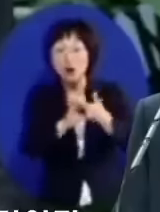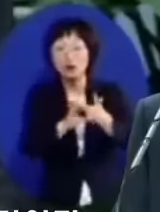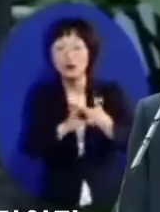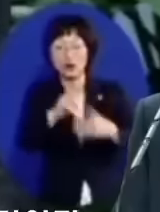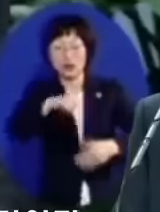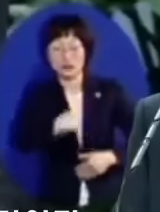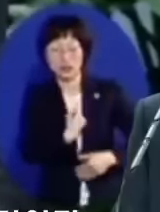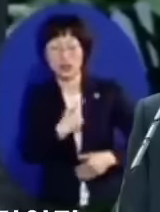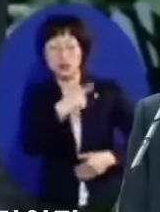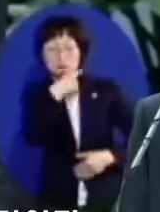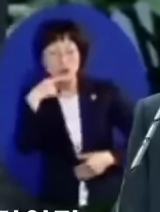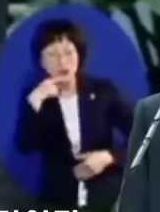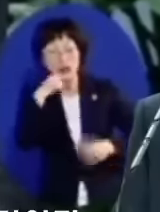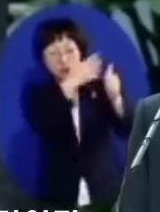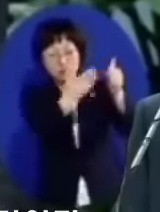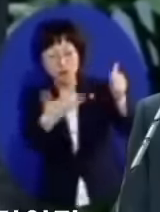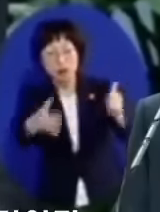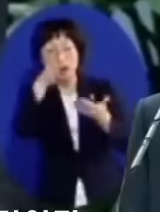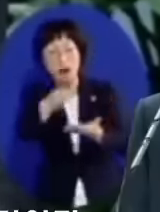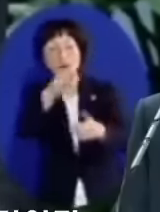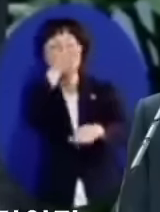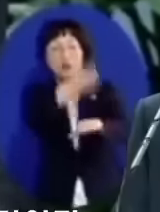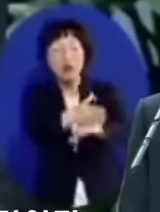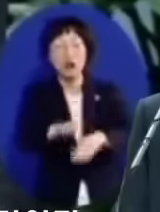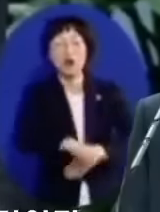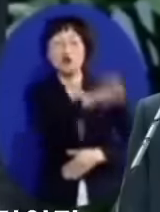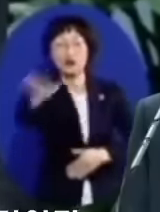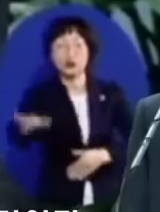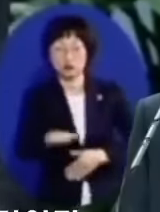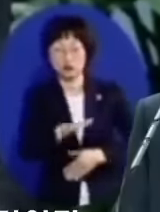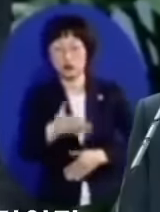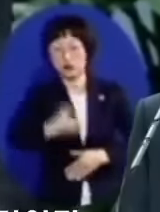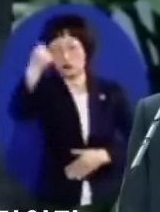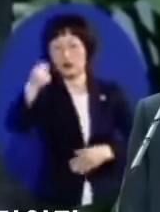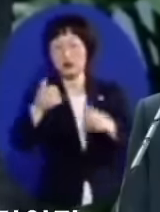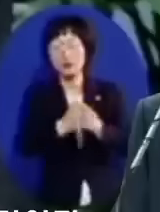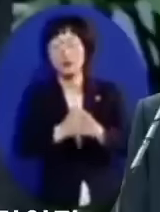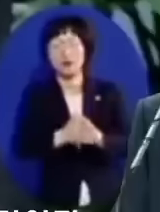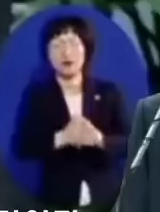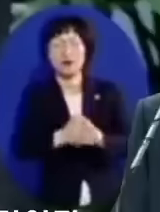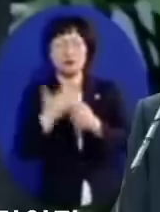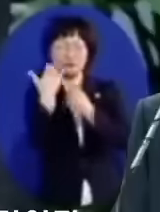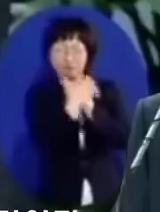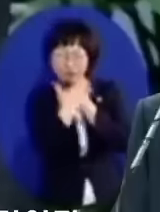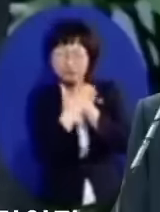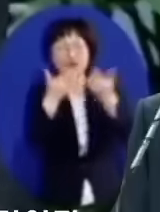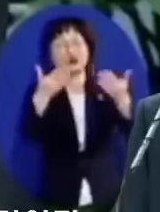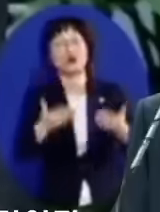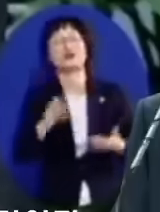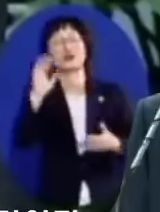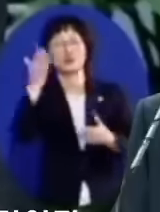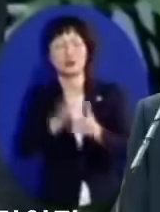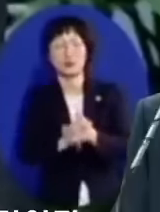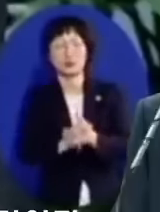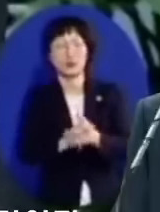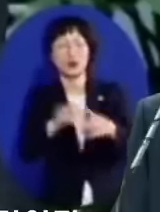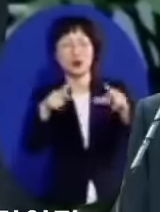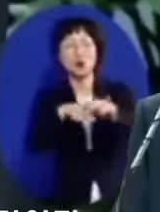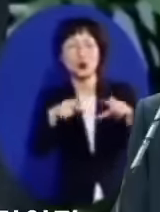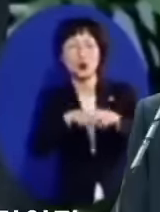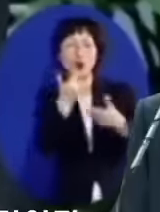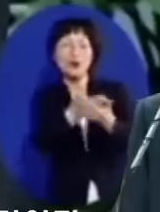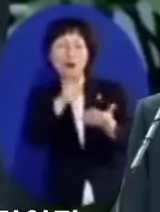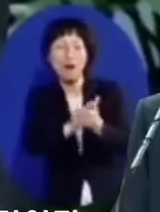자기 피를 흘려서 값주고 산 우리를 점령했으니까 얼마나 우리를 돌봐주시겠습니까? 종교개혁자 마르틴